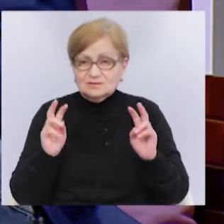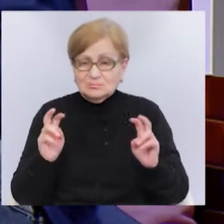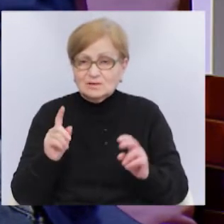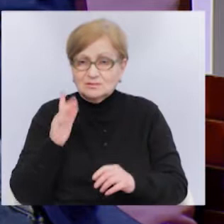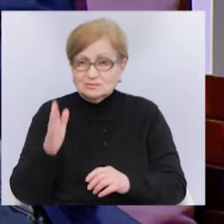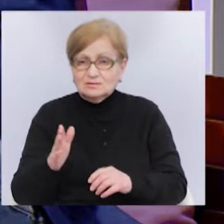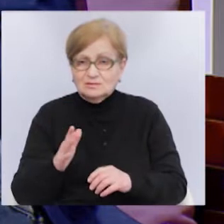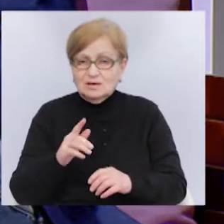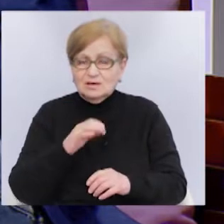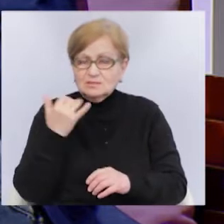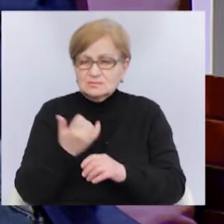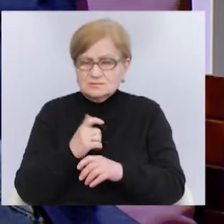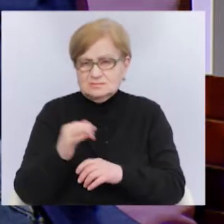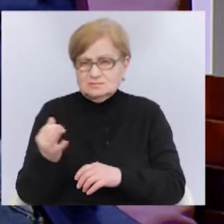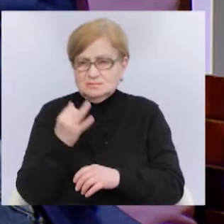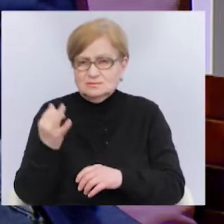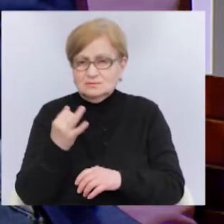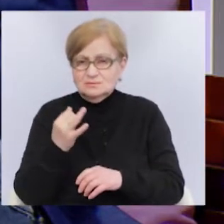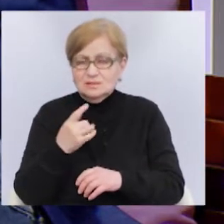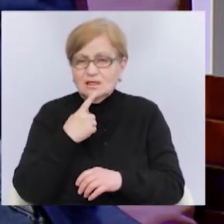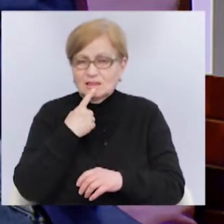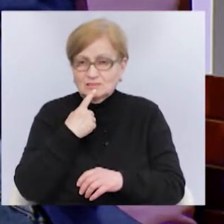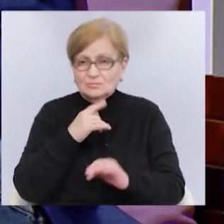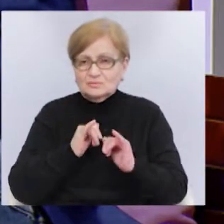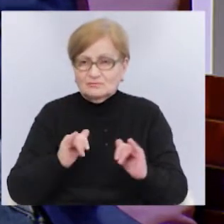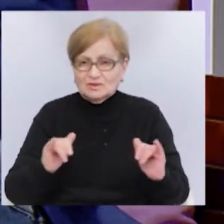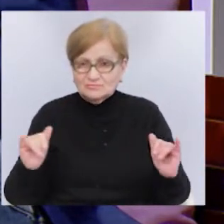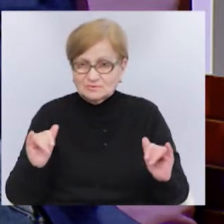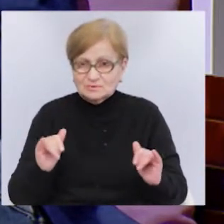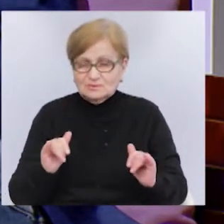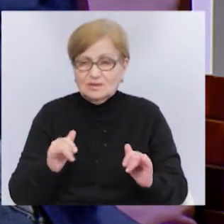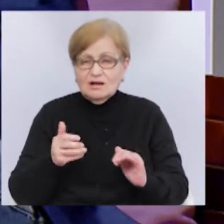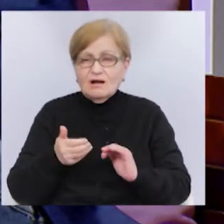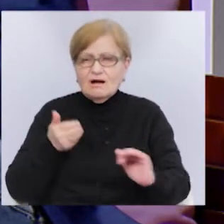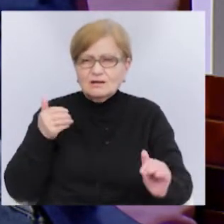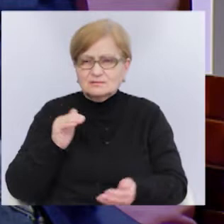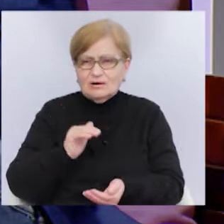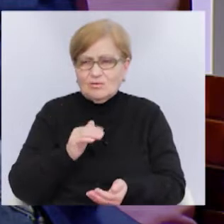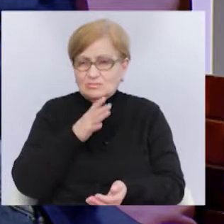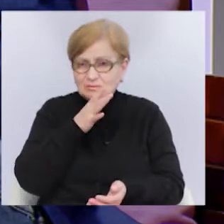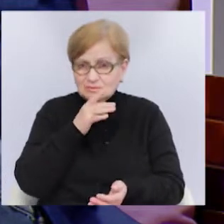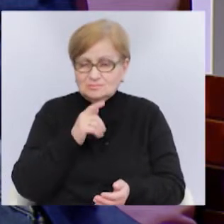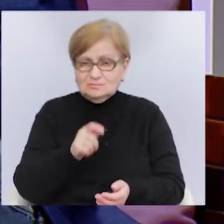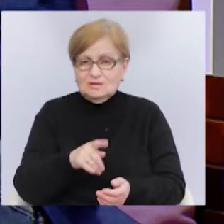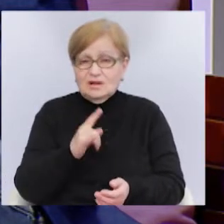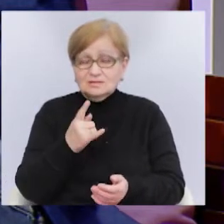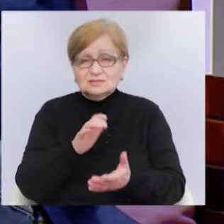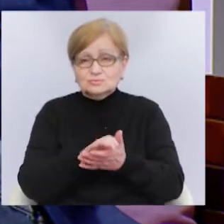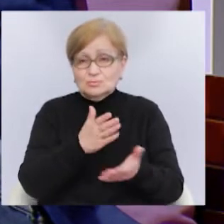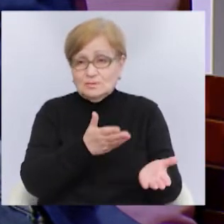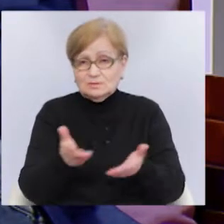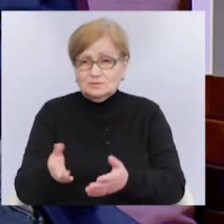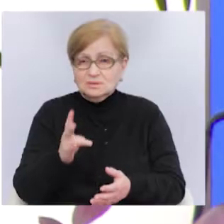გადაცემის თემა არის ძალიან საინტერესო ენობრივი განვითარება ადრეულ ასაკში და ჩვენი გადაცემის დღევანდელი სტუმარი